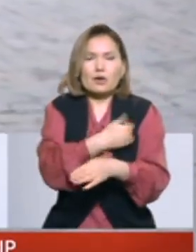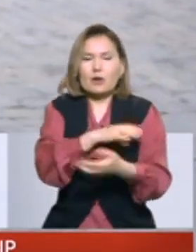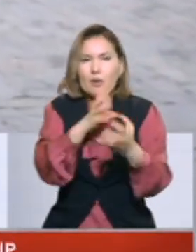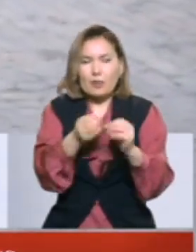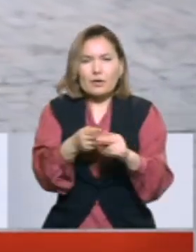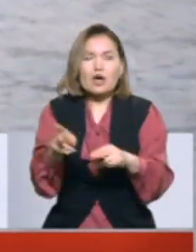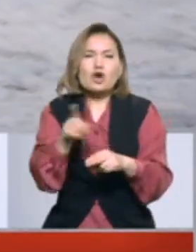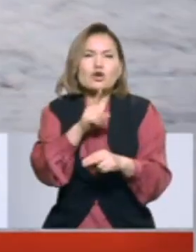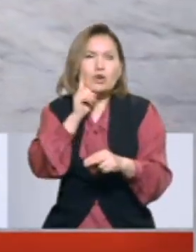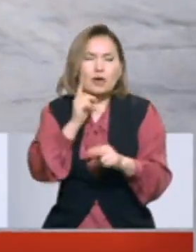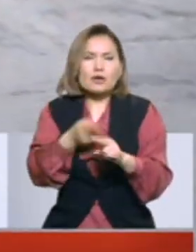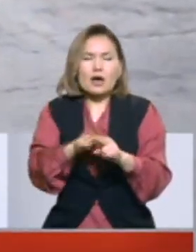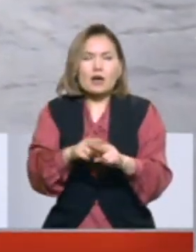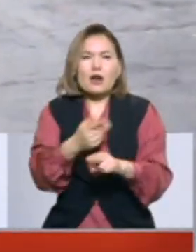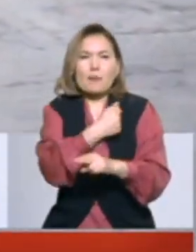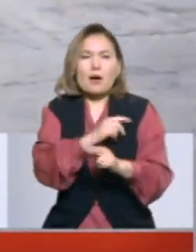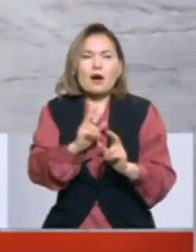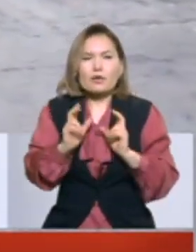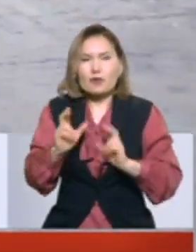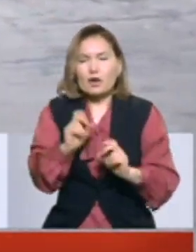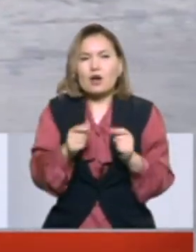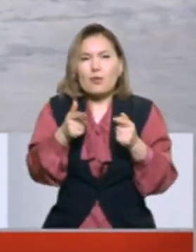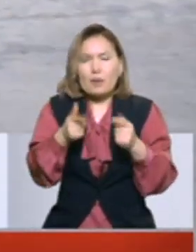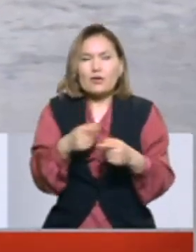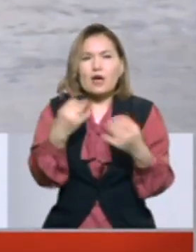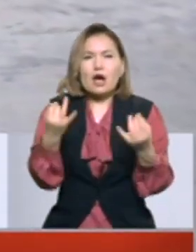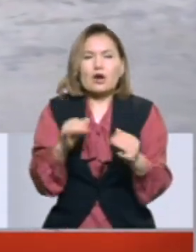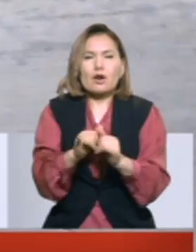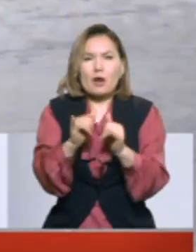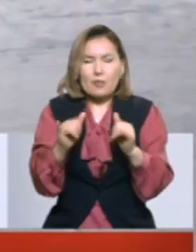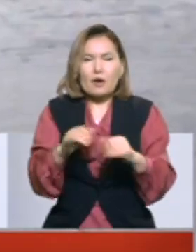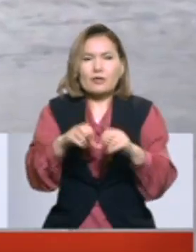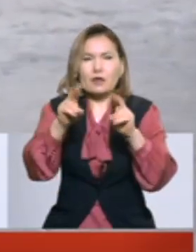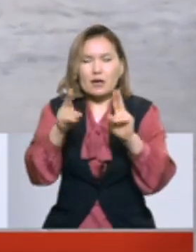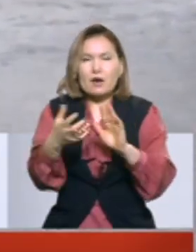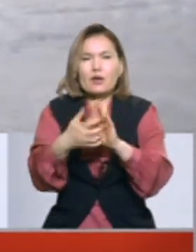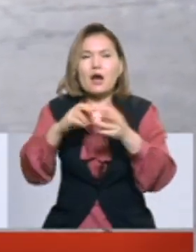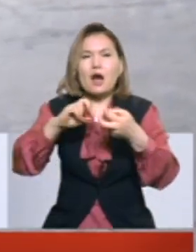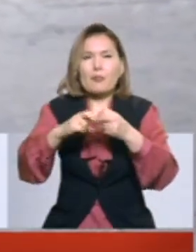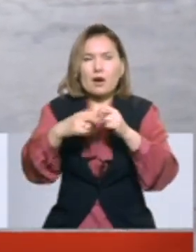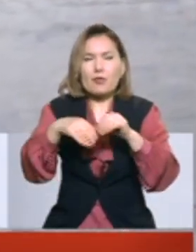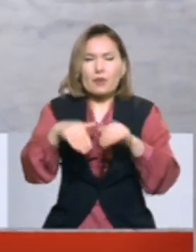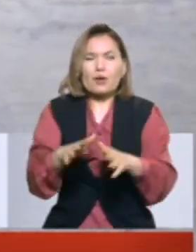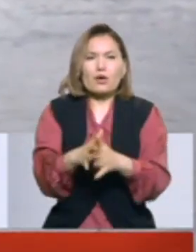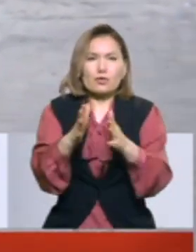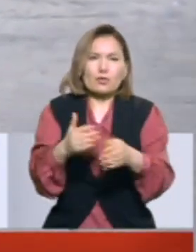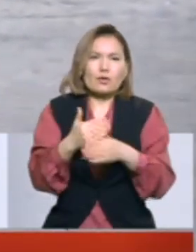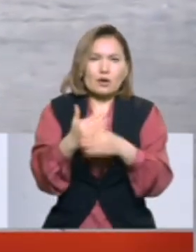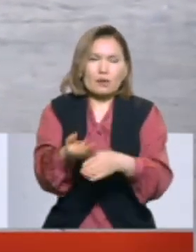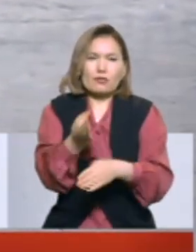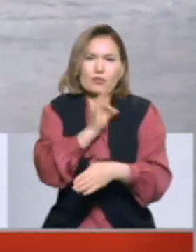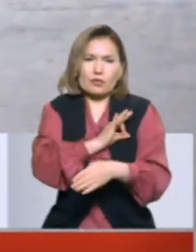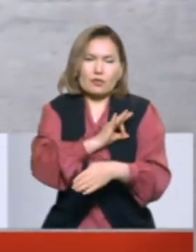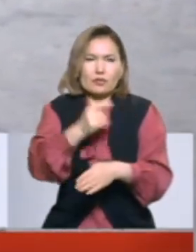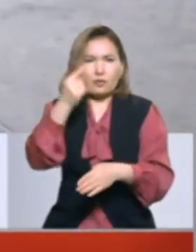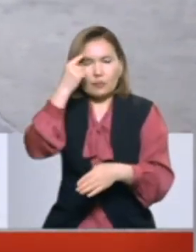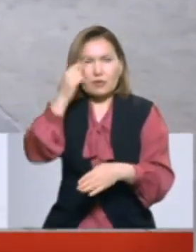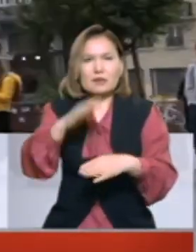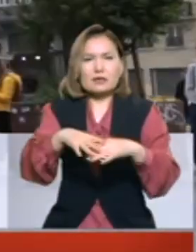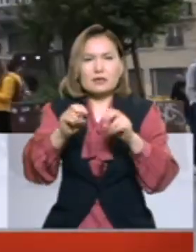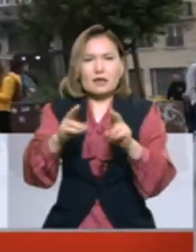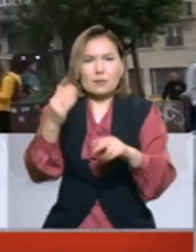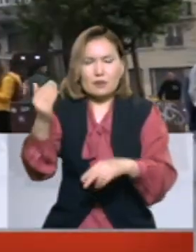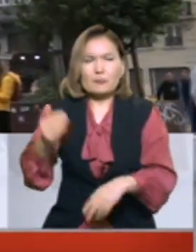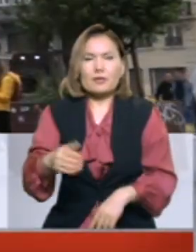Бұл жастардың осы мамандыққа деген қызығушылығын арттырып, кадр тапшылығы мәселесін шешудің бірден бір жолы дейді сарапшылар.